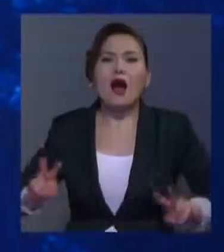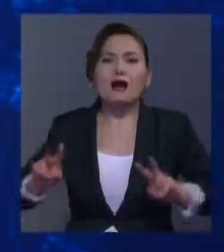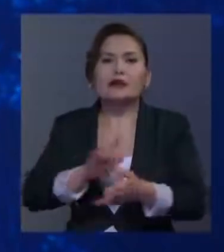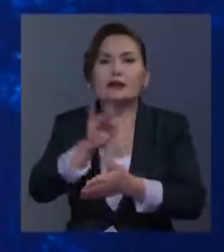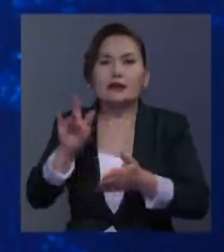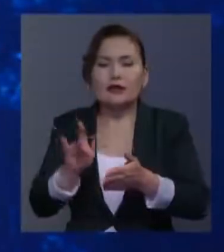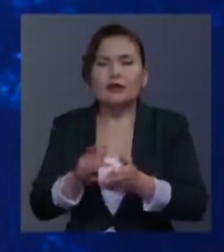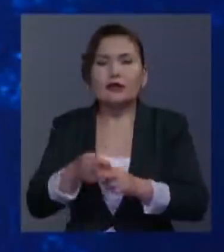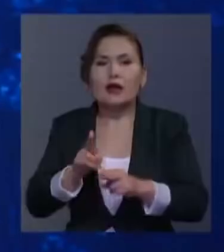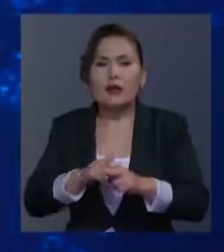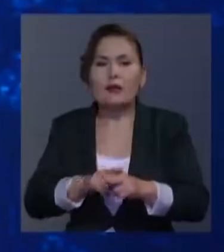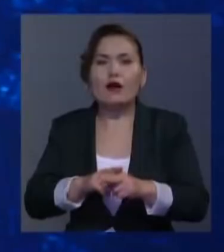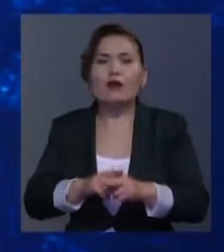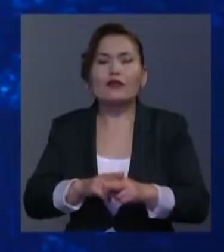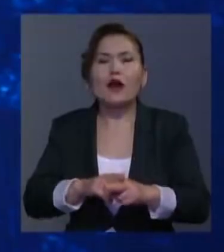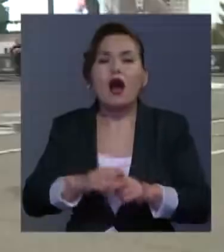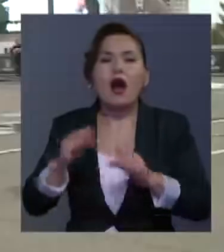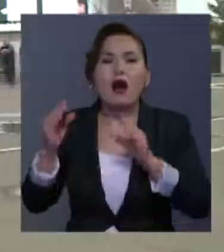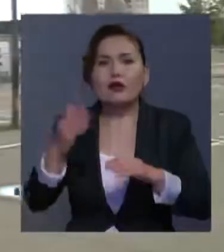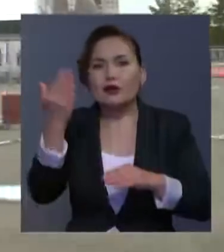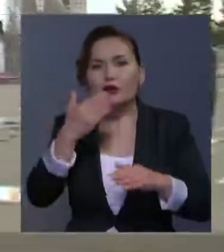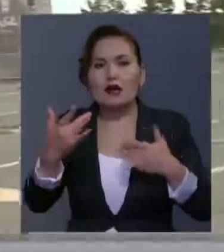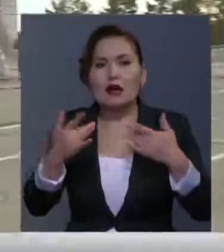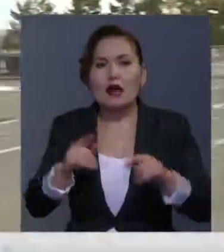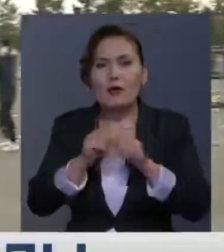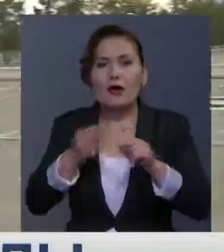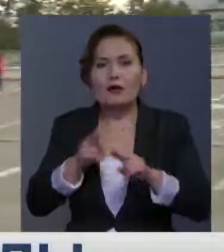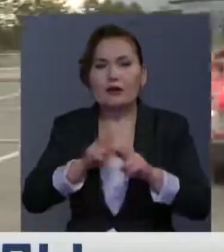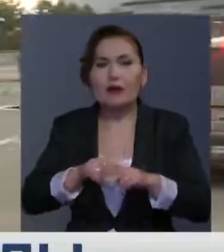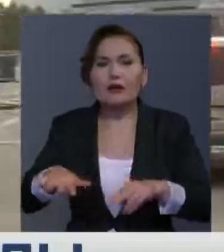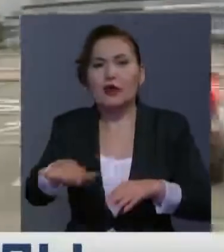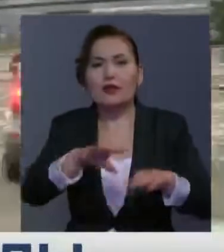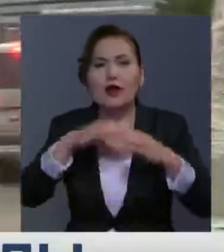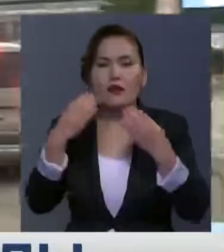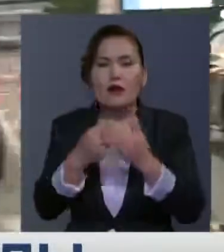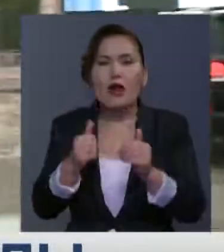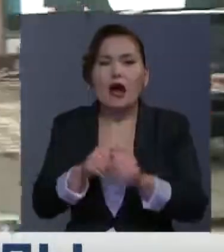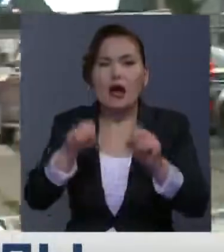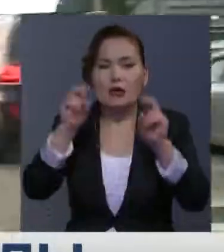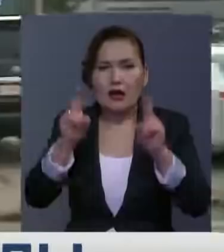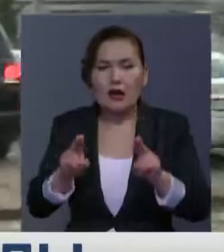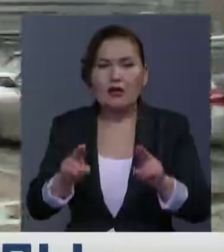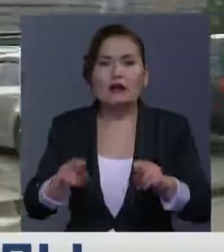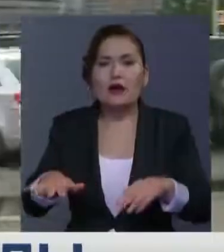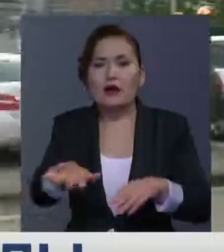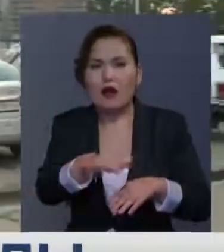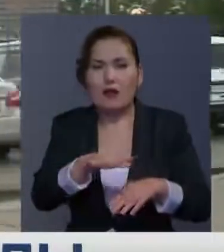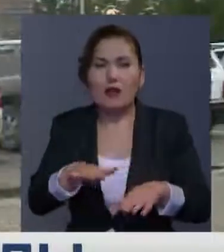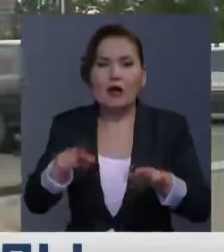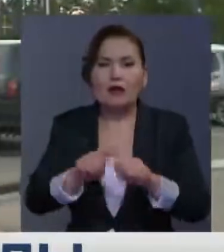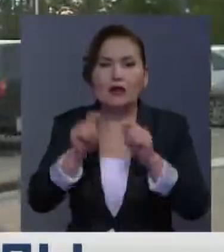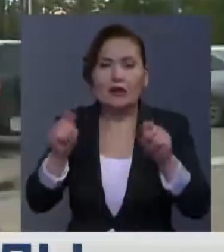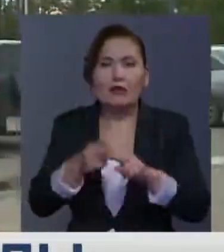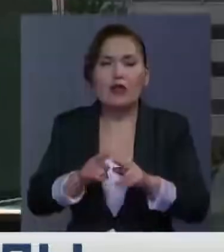Елордада авто кинотеатр ашылды. Қала билігі тұрғындарға арнап Астана Арена стадионы маңында арнайы алаңқай бөлген. Ол